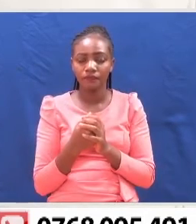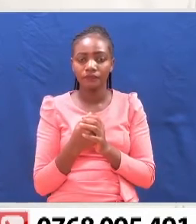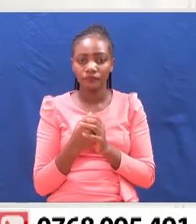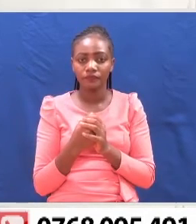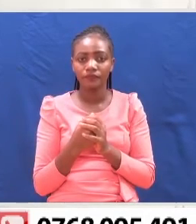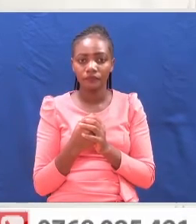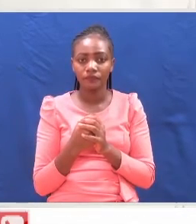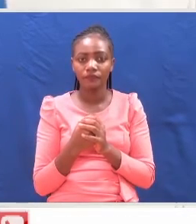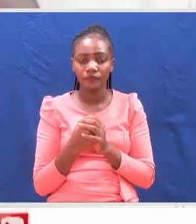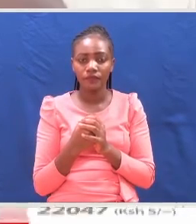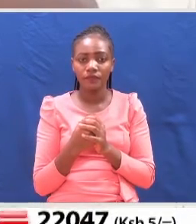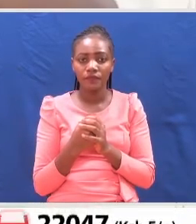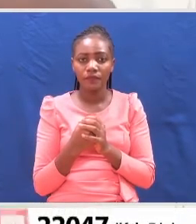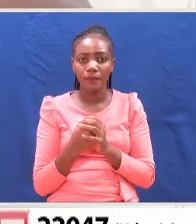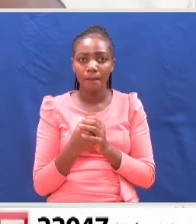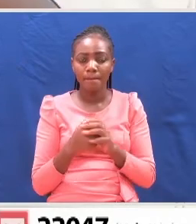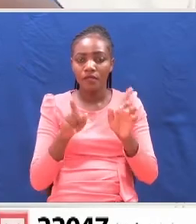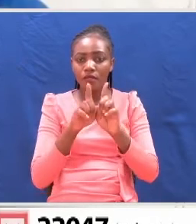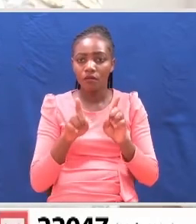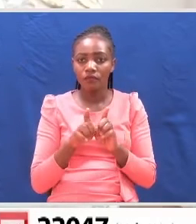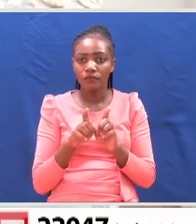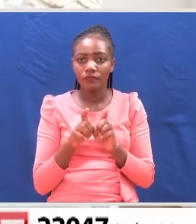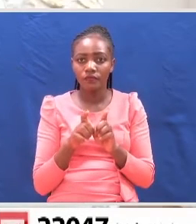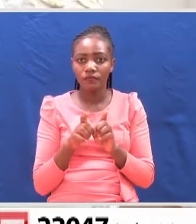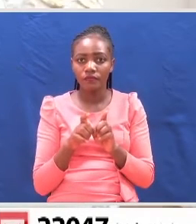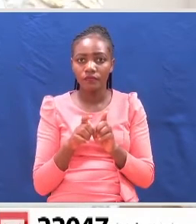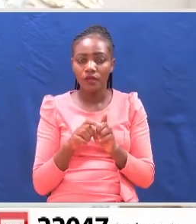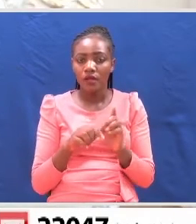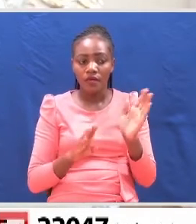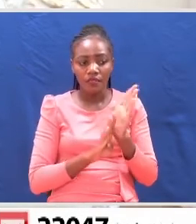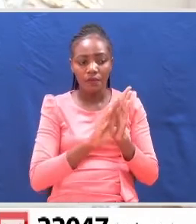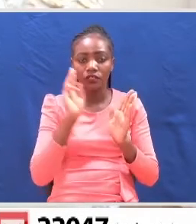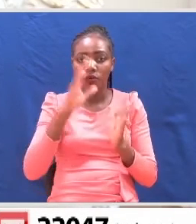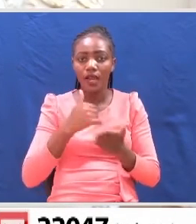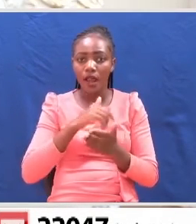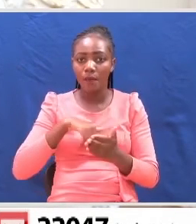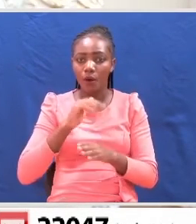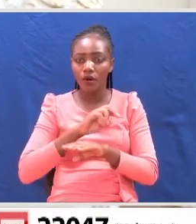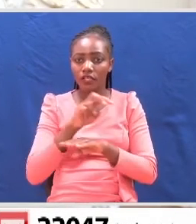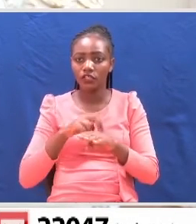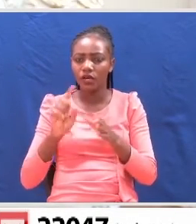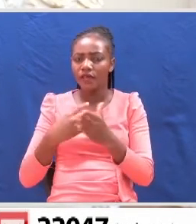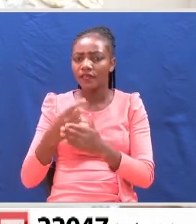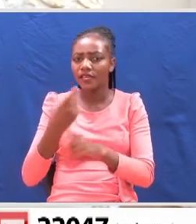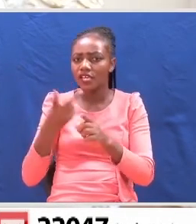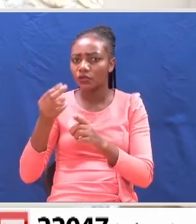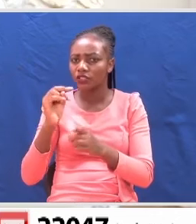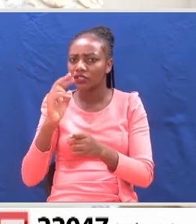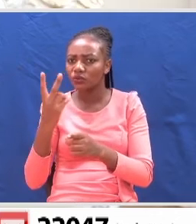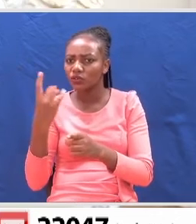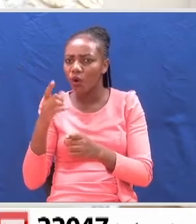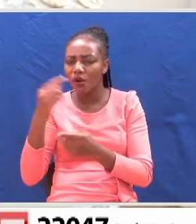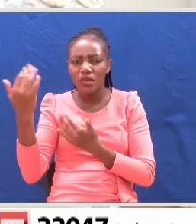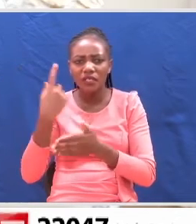kusaidia bills ambazo zitapeleka nchi yetu mbele. Mwaka 2021 tunatarajia nini?